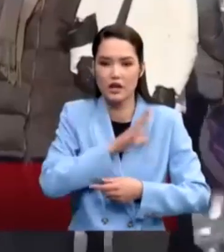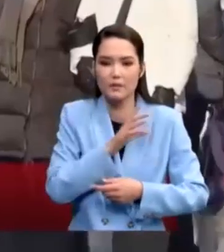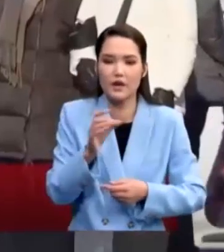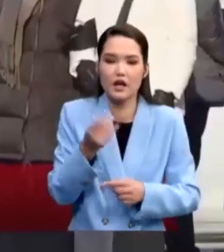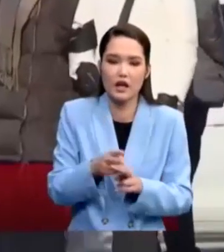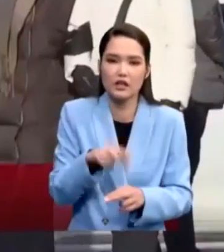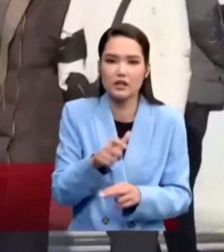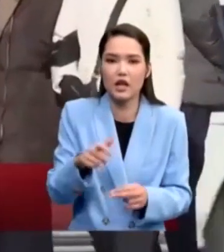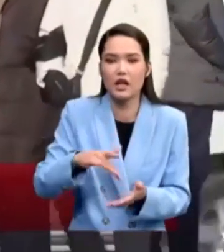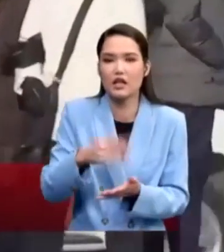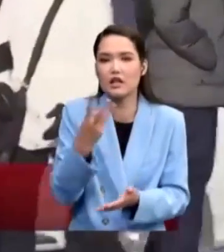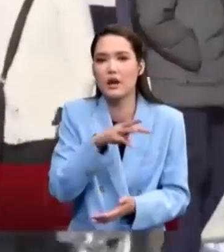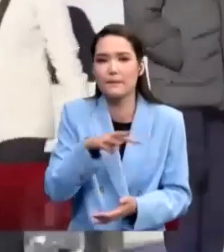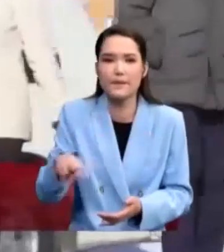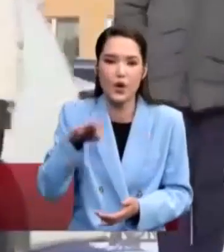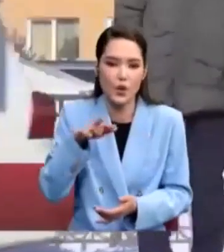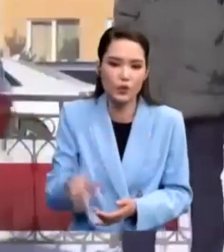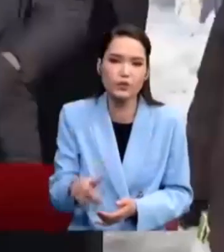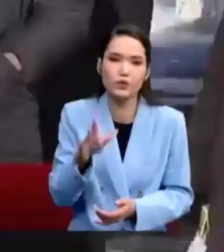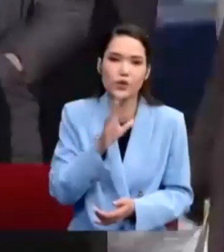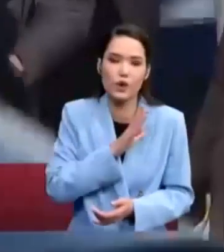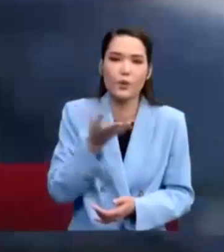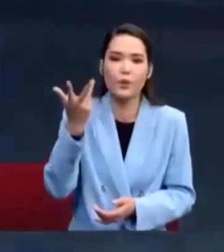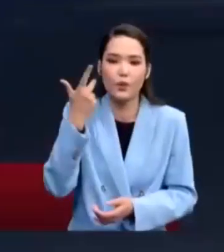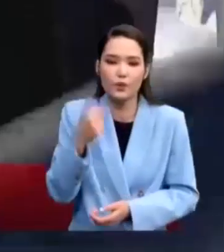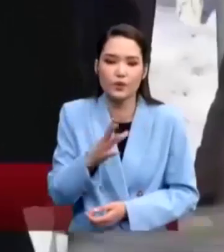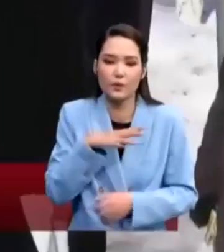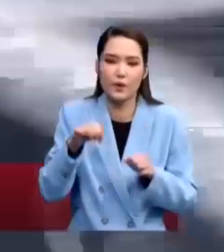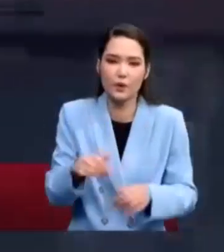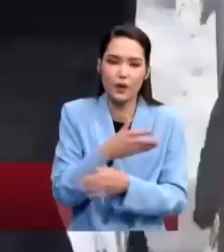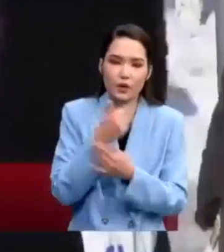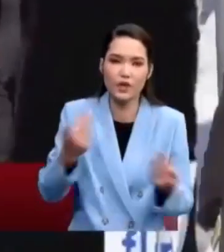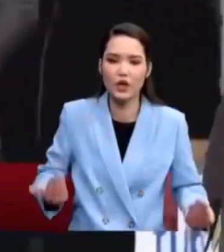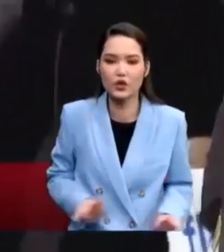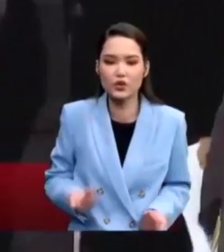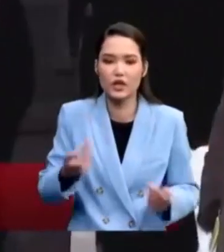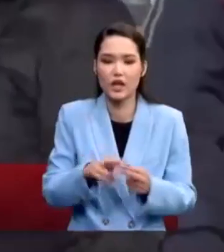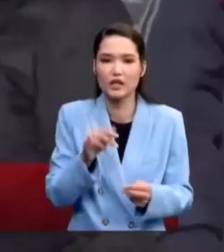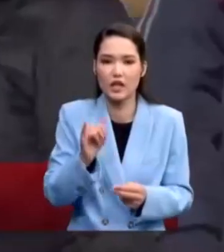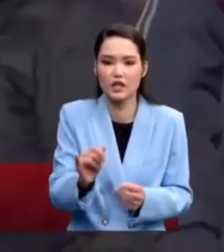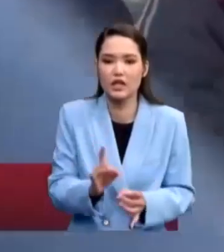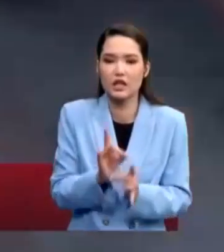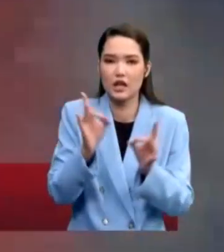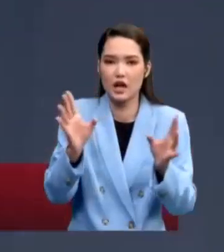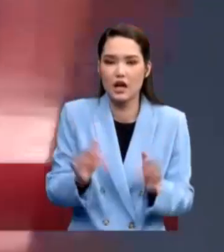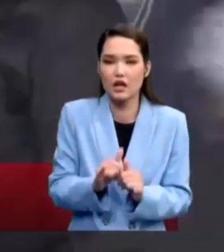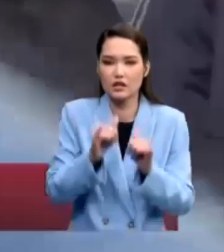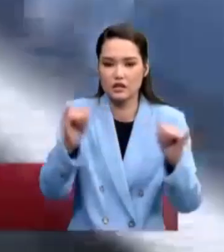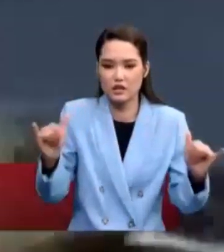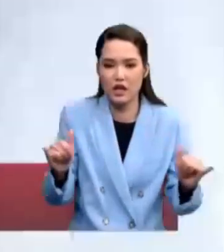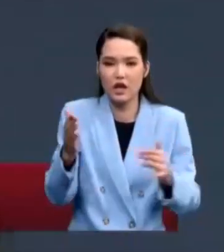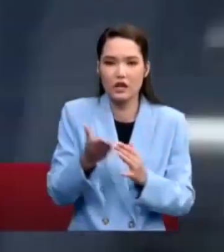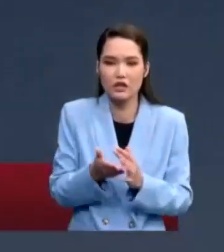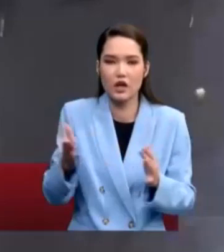на 17 триллионов тенге. И почти столько же людей не имеют собственного жилья. При этом их расходы растут. Поэтому выжить на